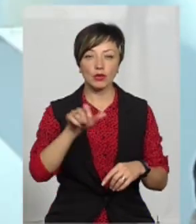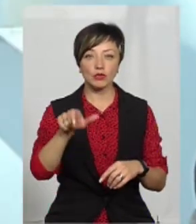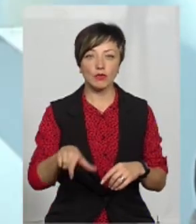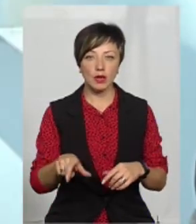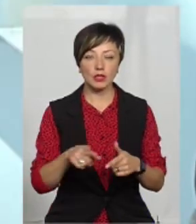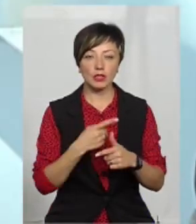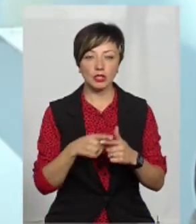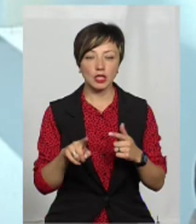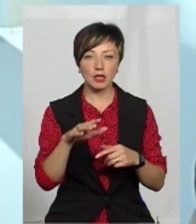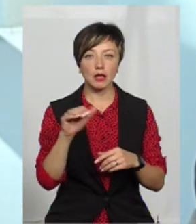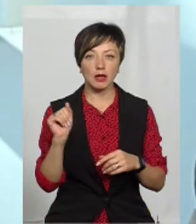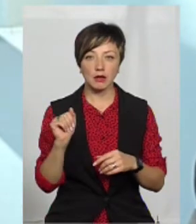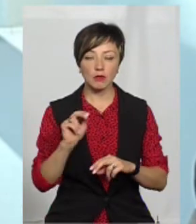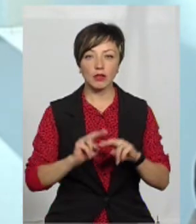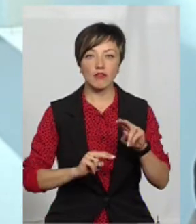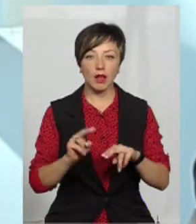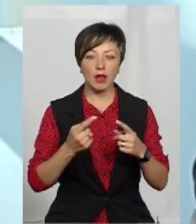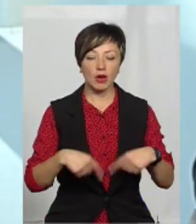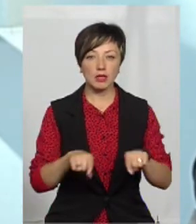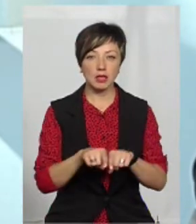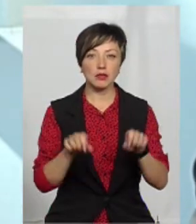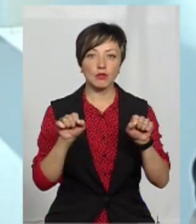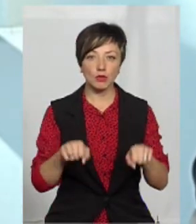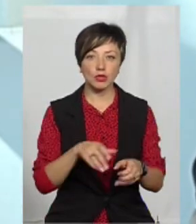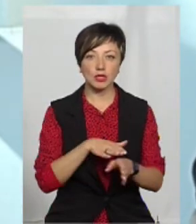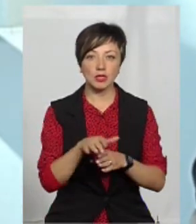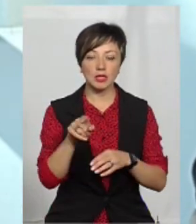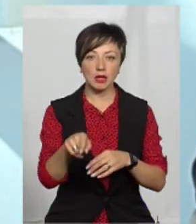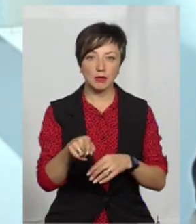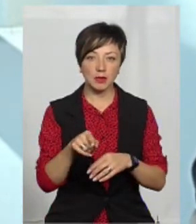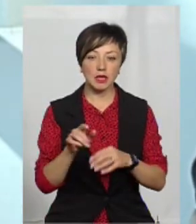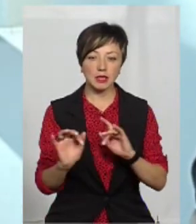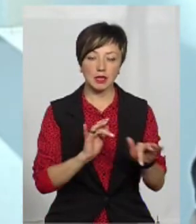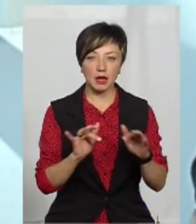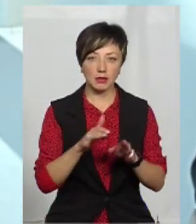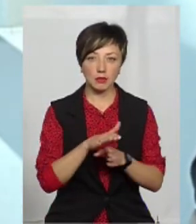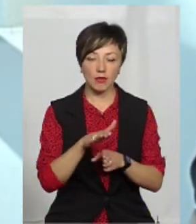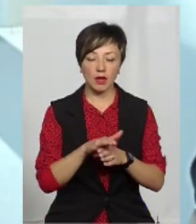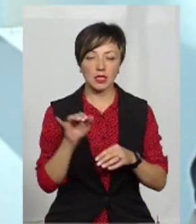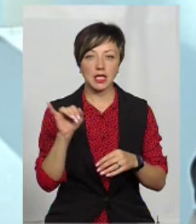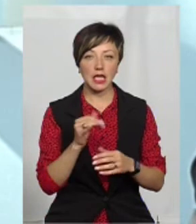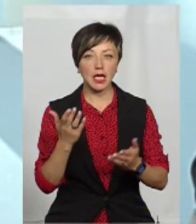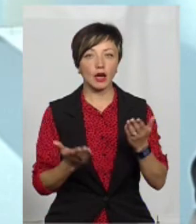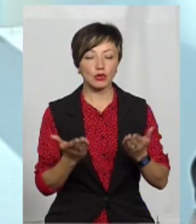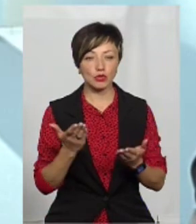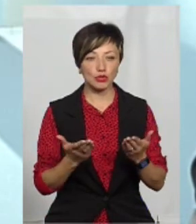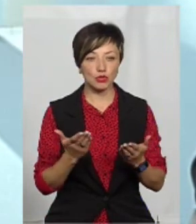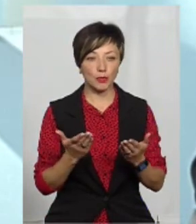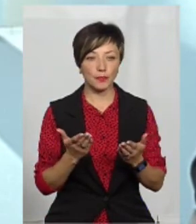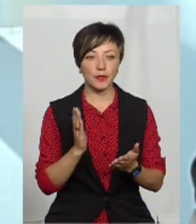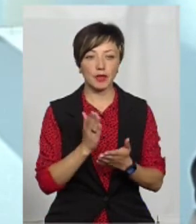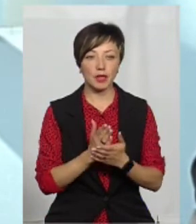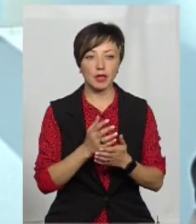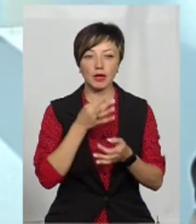користувач чи найнята ним будівельна організація можуть здійснювати там, провадити цю діяльність. І якщо